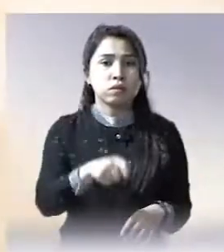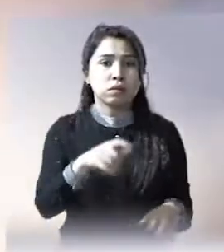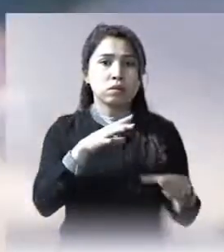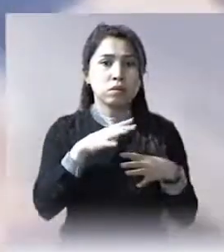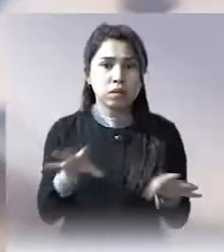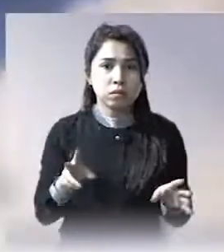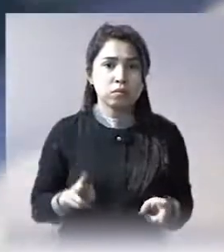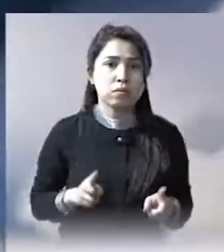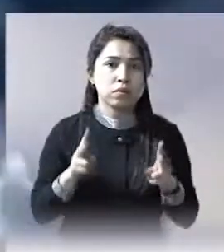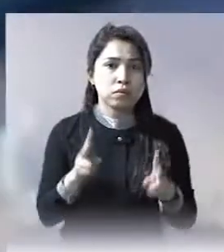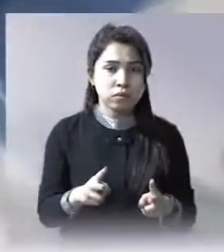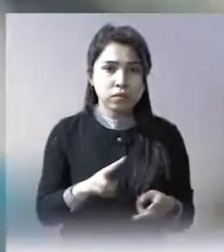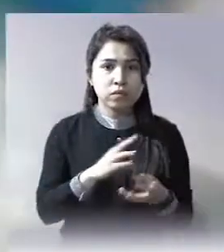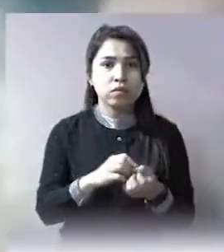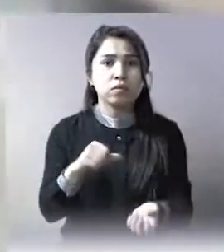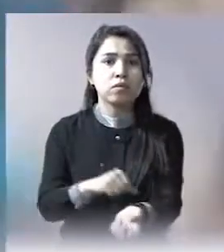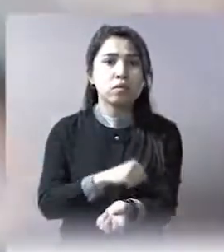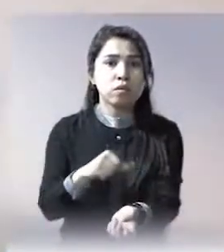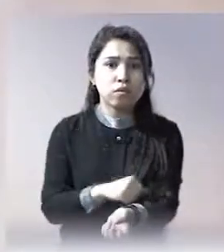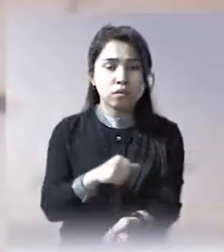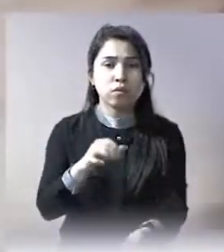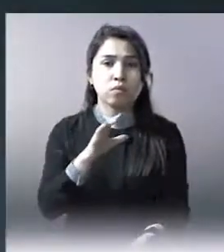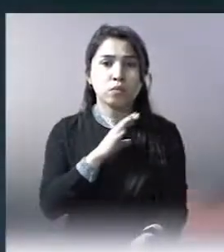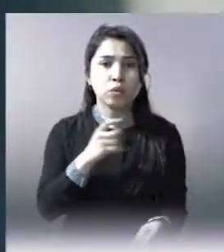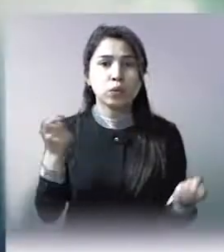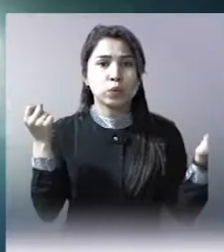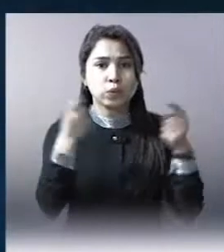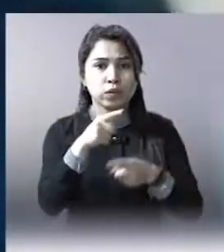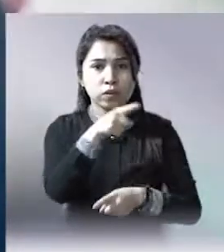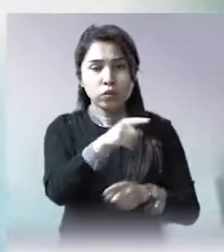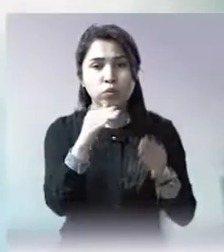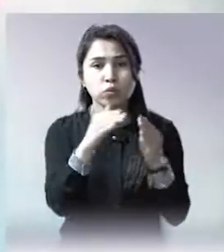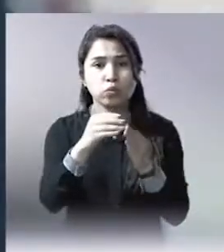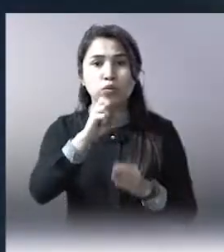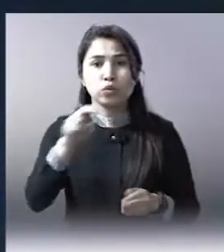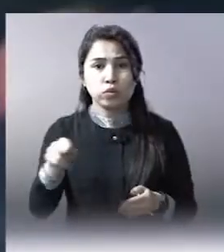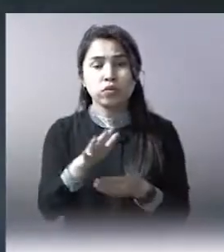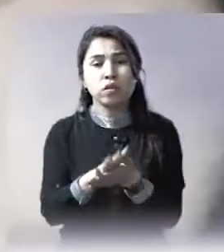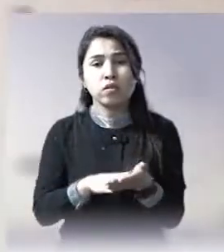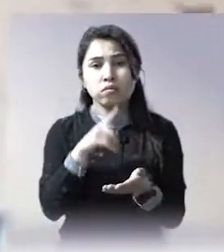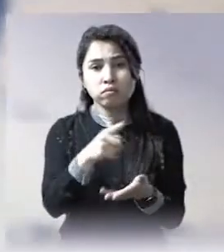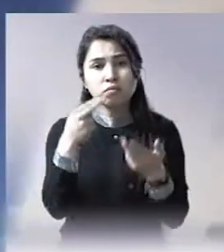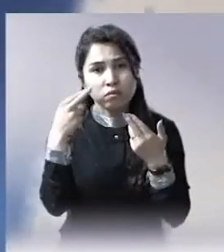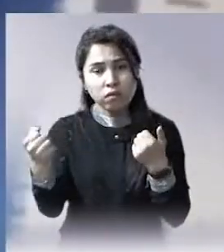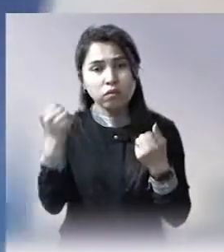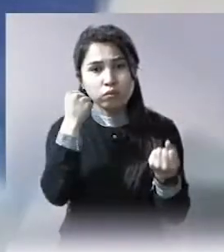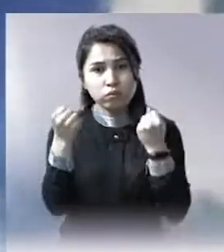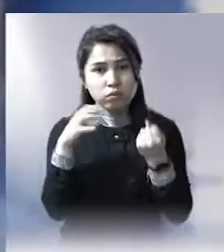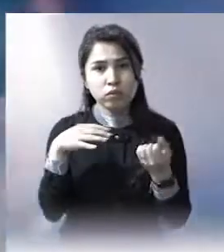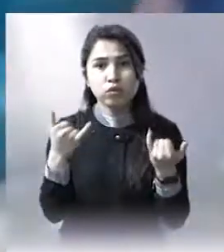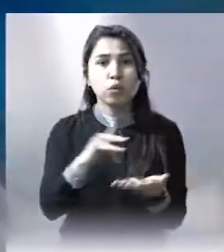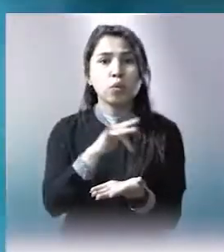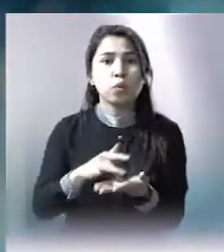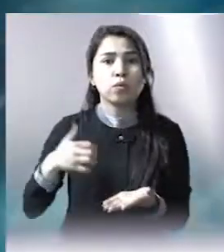болмапты. Айта кетейік, құрықтау ісі есірткі жедел алдын алу шарасы кезінде тәркіленген. Ұсталған азамат кінәсін толық мойындады. Қазір